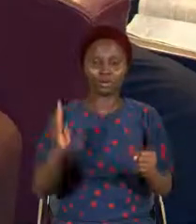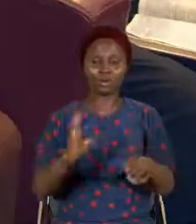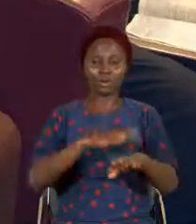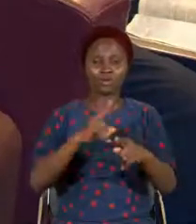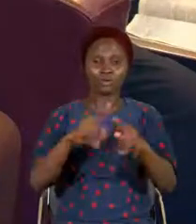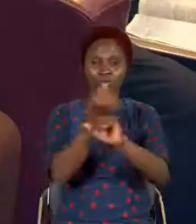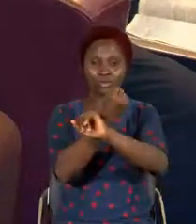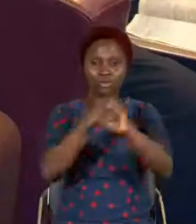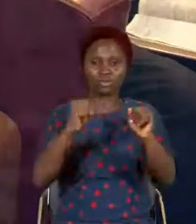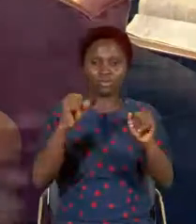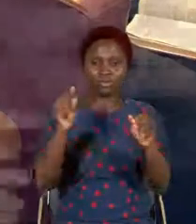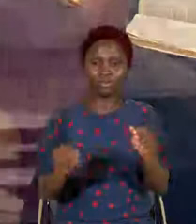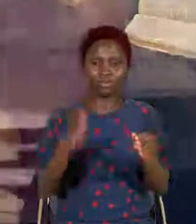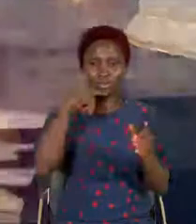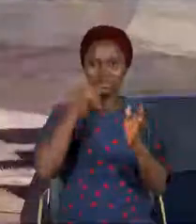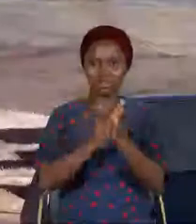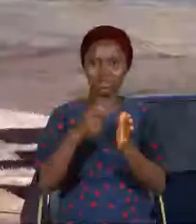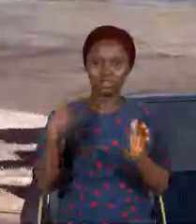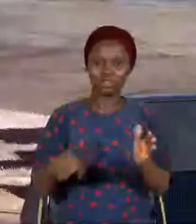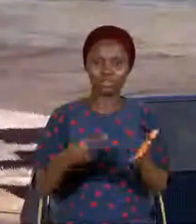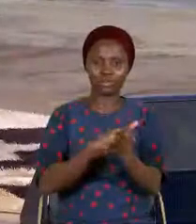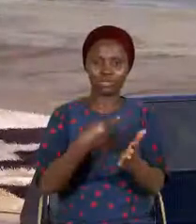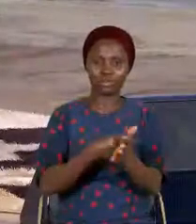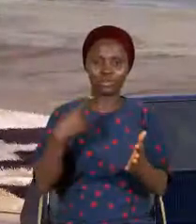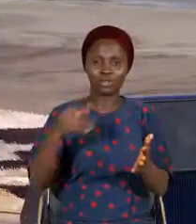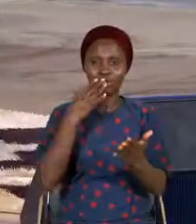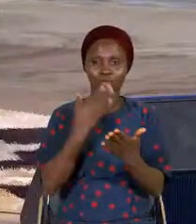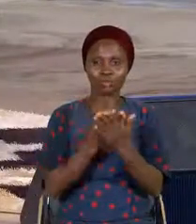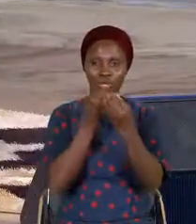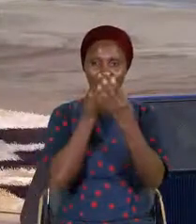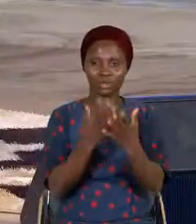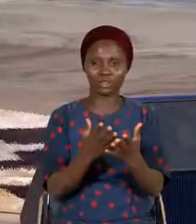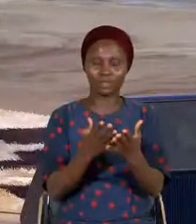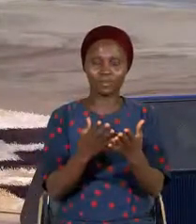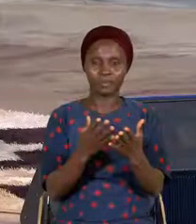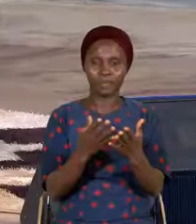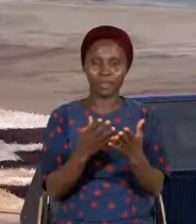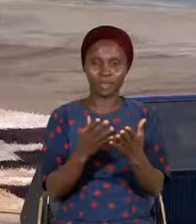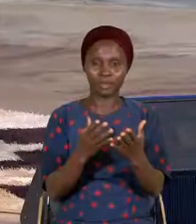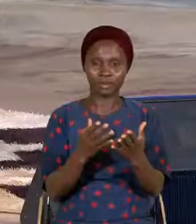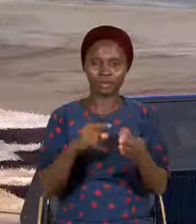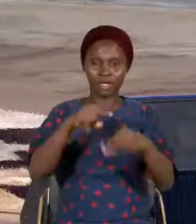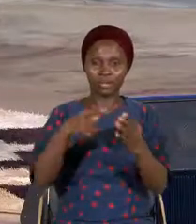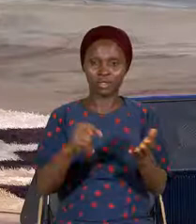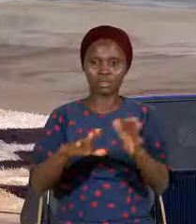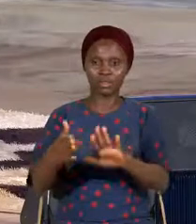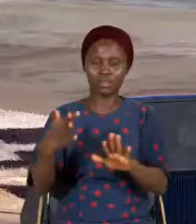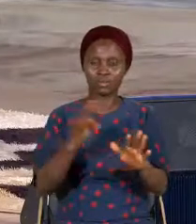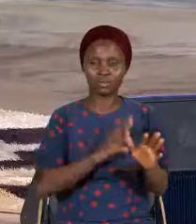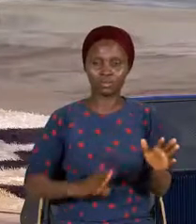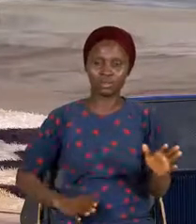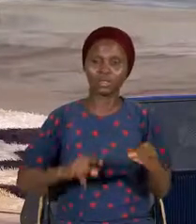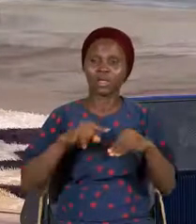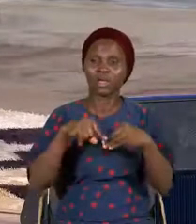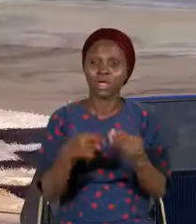C'est une puissance de Dieu pour le salut de quiconque croit, du juif premièrement. Oui, l'évangile à propos de la confession, à propos